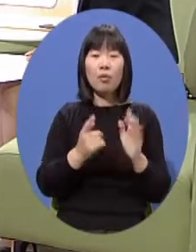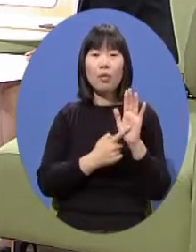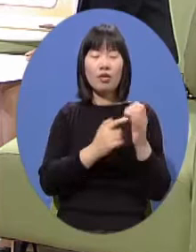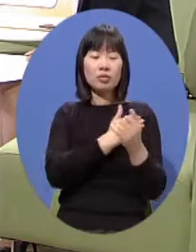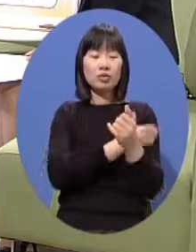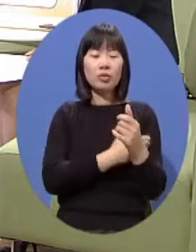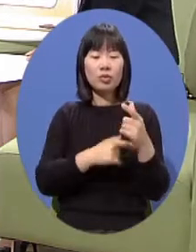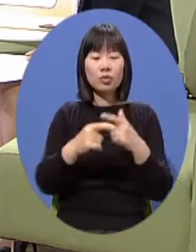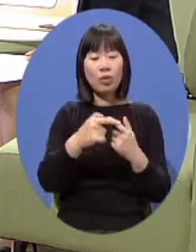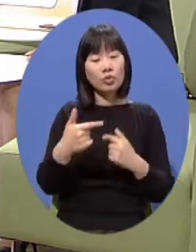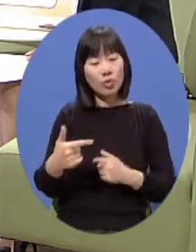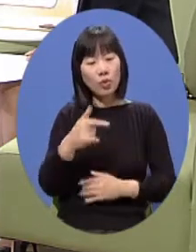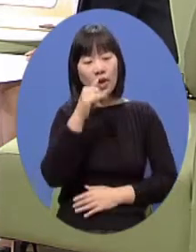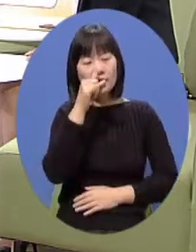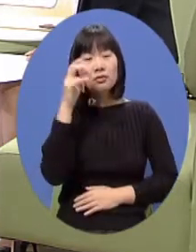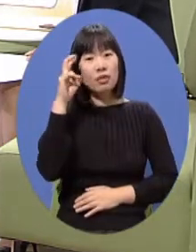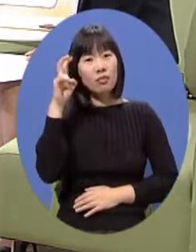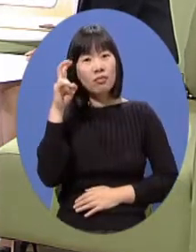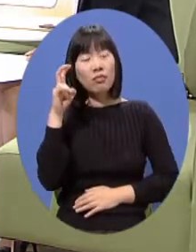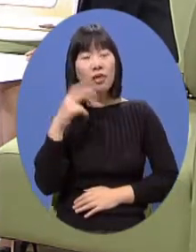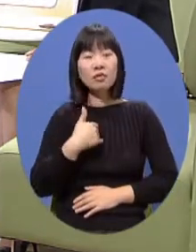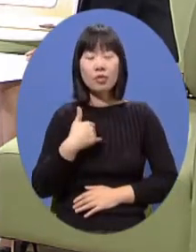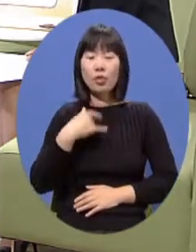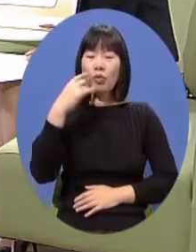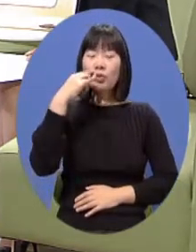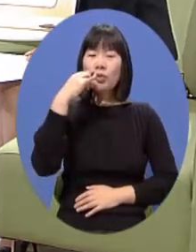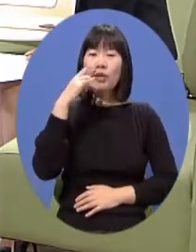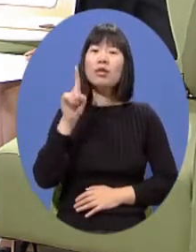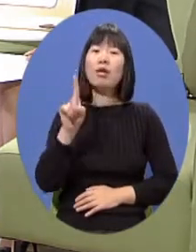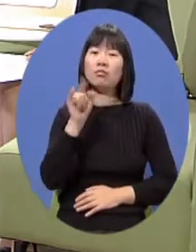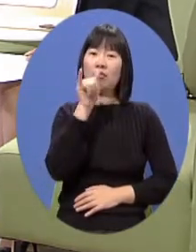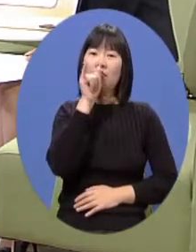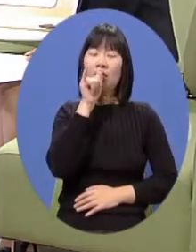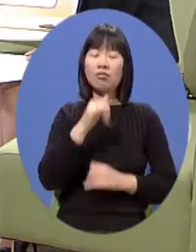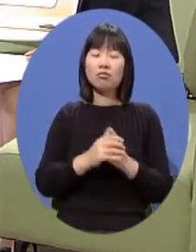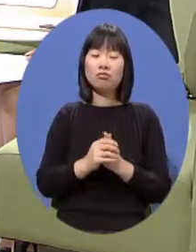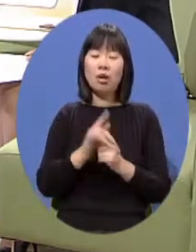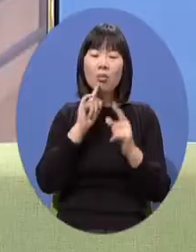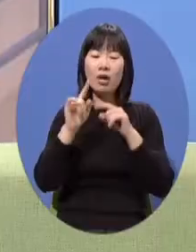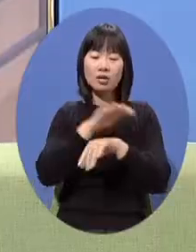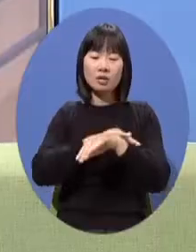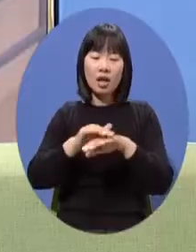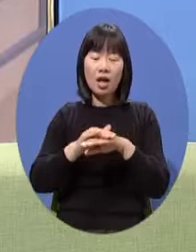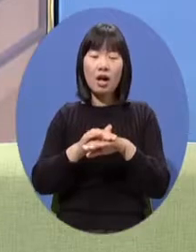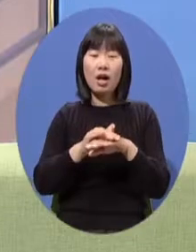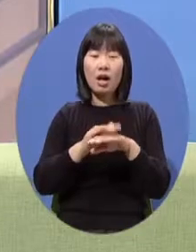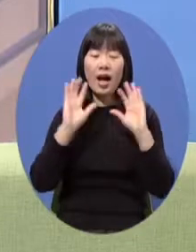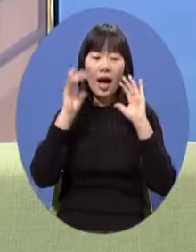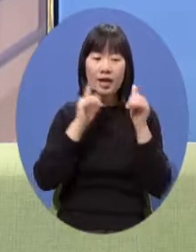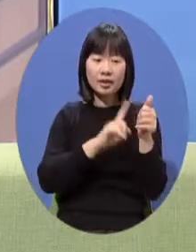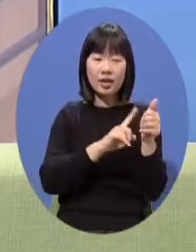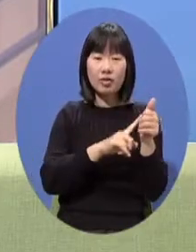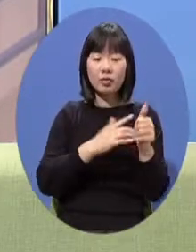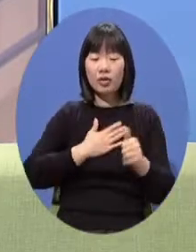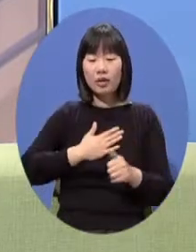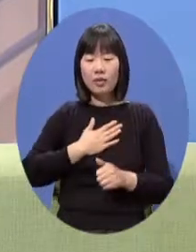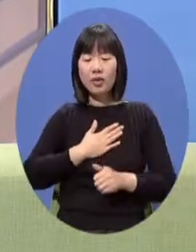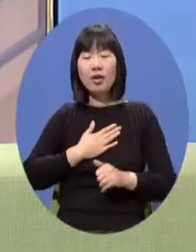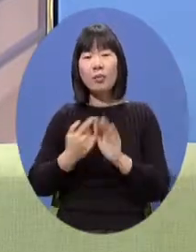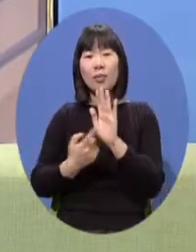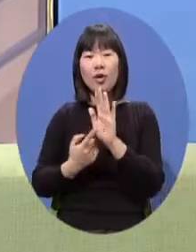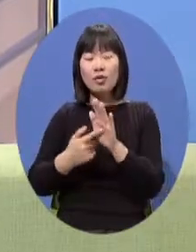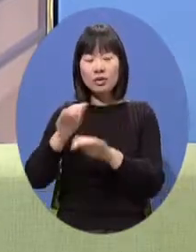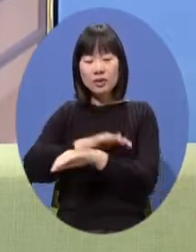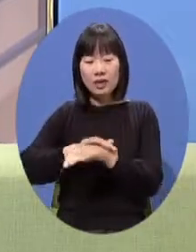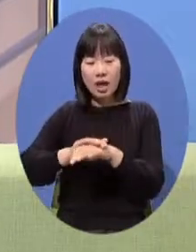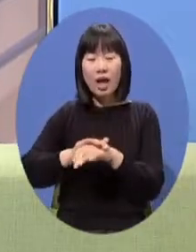좋아지지 않았을까 생각이 맞아요. 드는데 제가 좀 궁금한 게요, 선생님. 그 말을 잘하는 아이하고 이 감정을 표현을